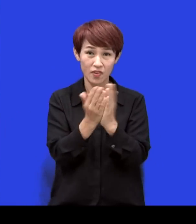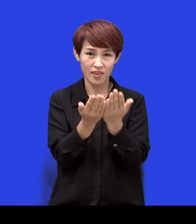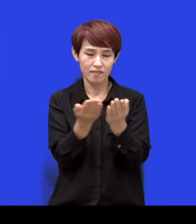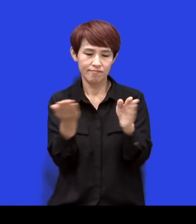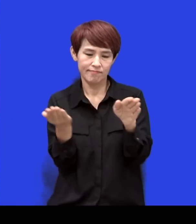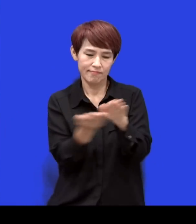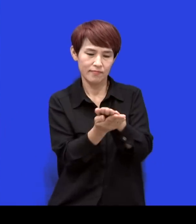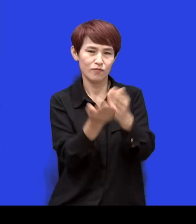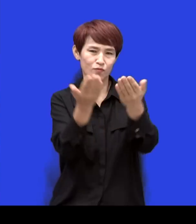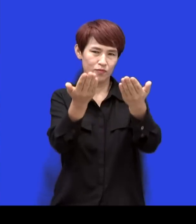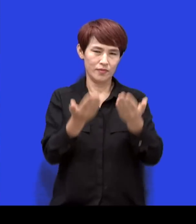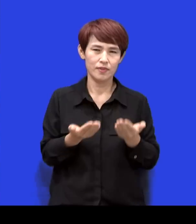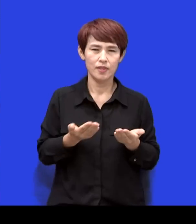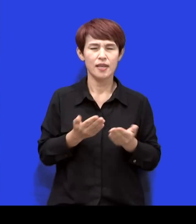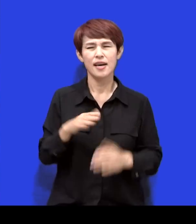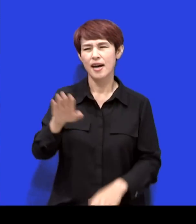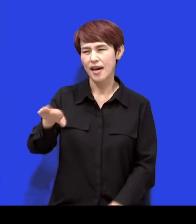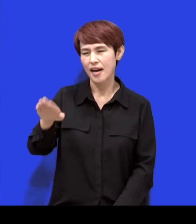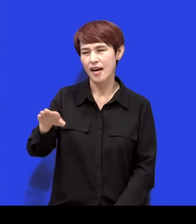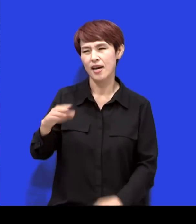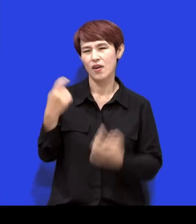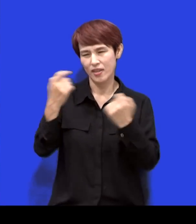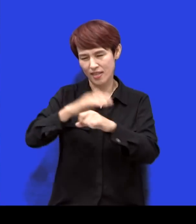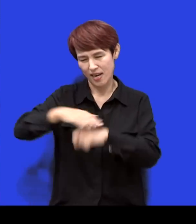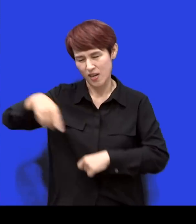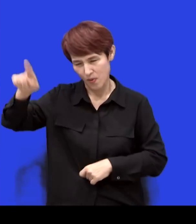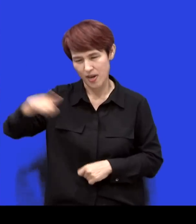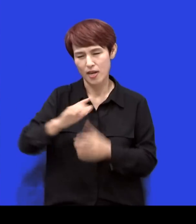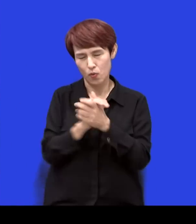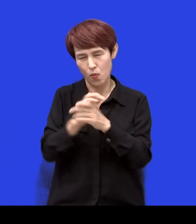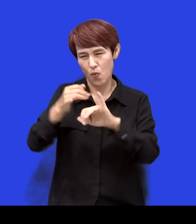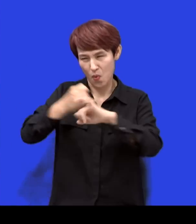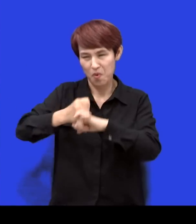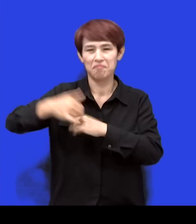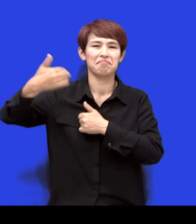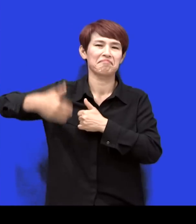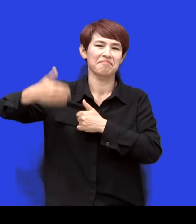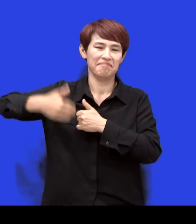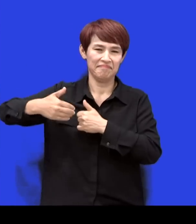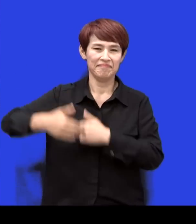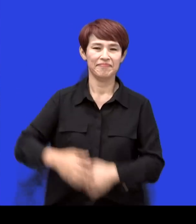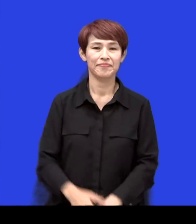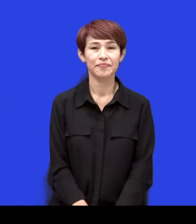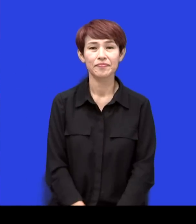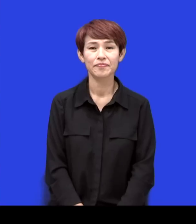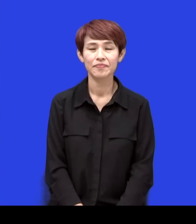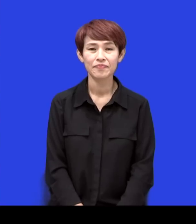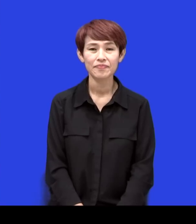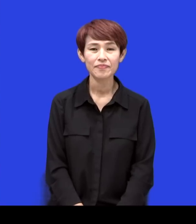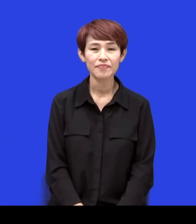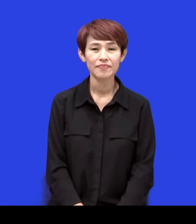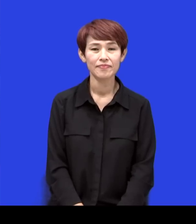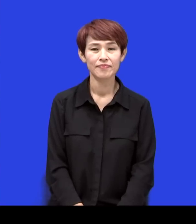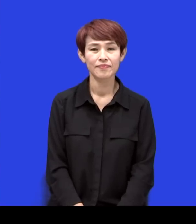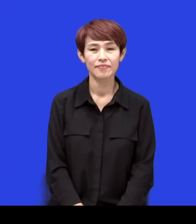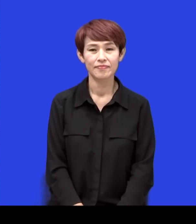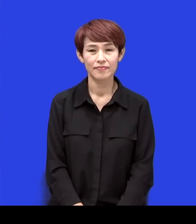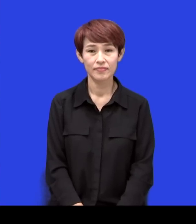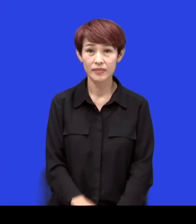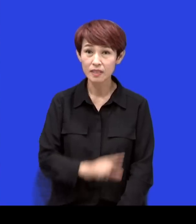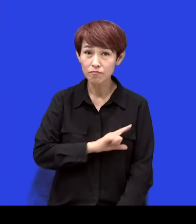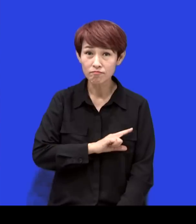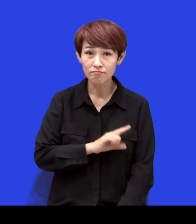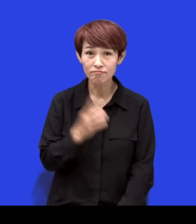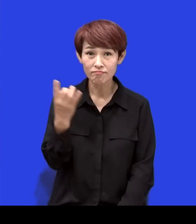다녀오라고 그리고 어머나. 가서 기도 꼭 하고 예, 혹시라도 객지에서 소개해 주세요. 어떻게 예. 대략 어떤 내용이에요? 아,